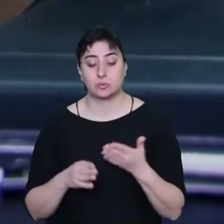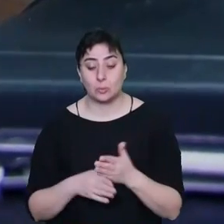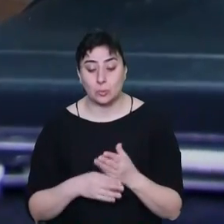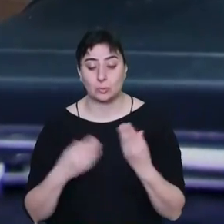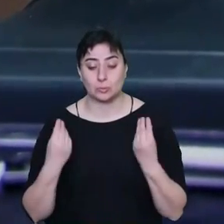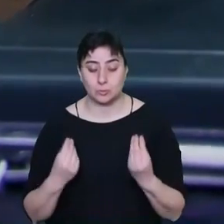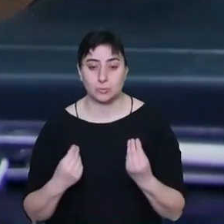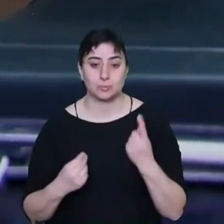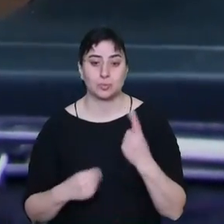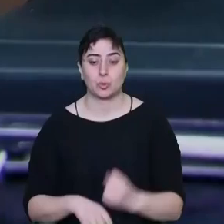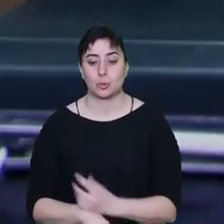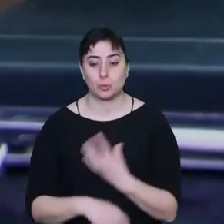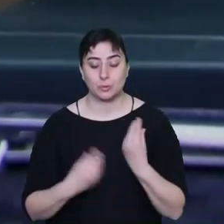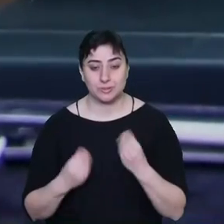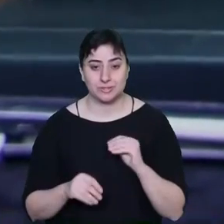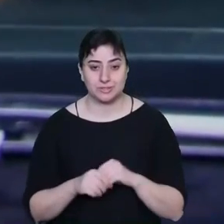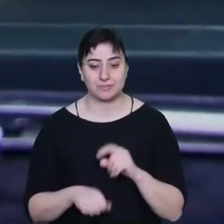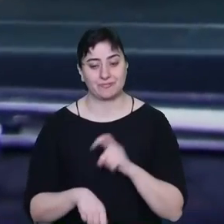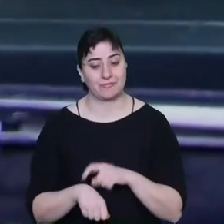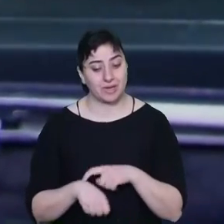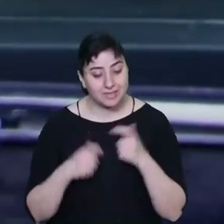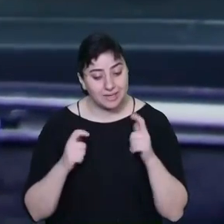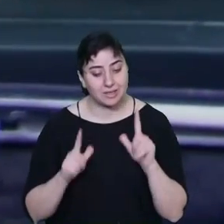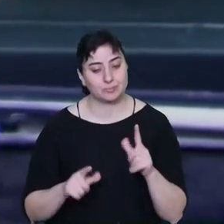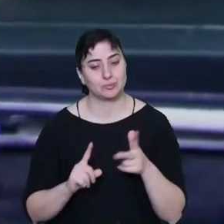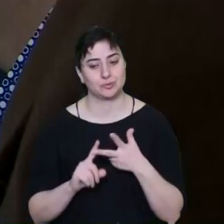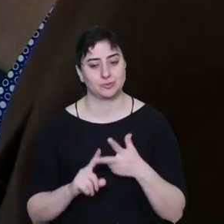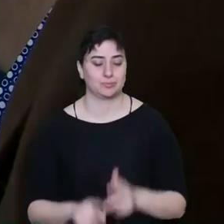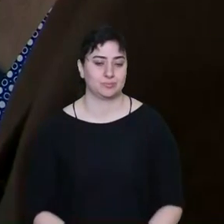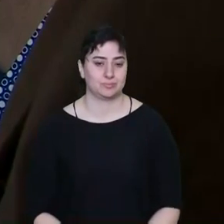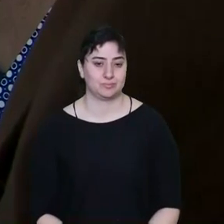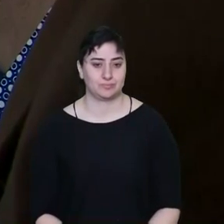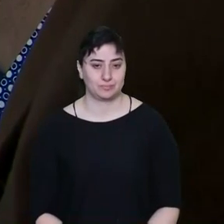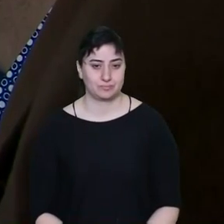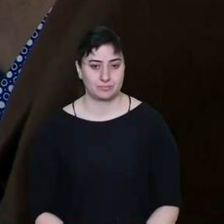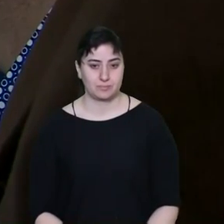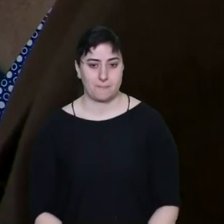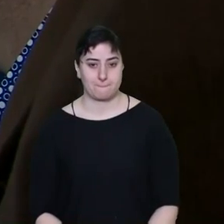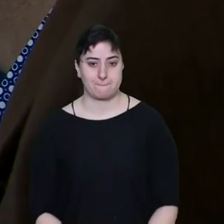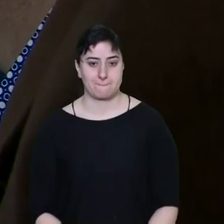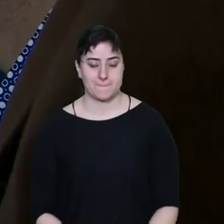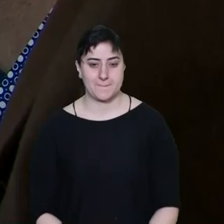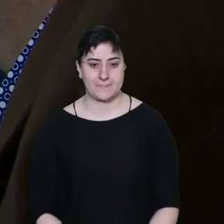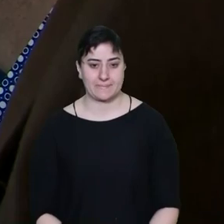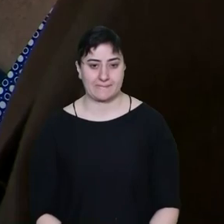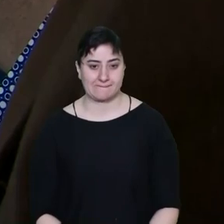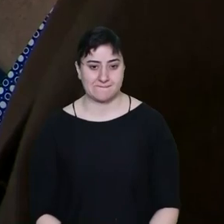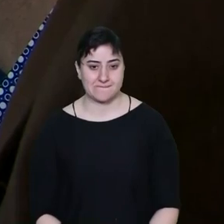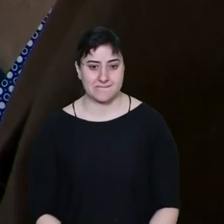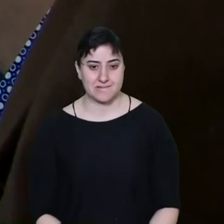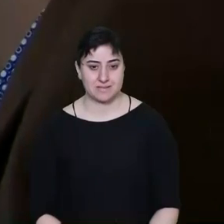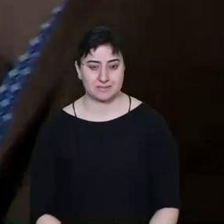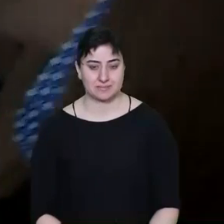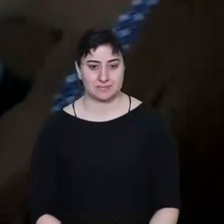dürüst, onurlu yaşamanın vakti geldi. Bu da üç. Bu ne diyor böyle diye bön bön Sarp'ın suratına bakarken